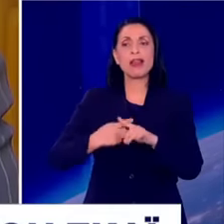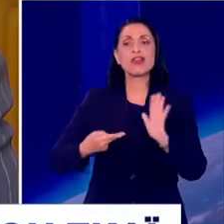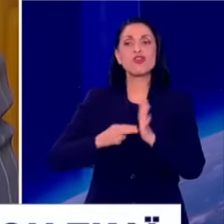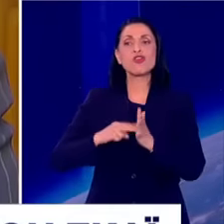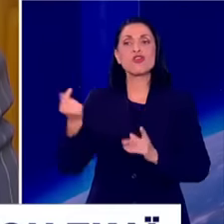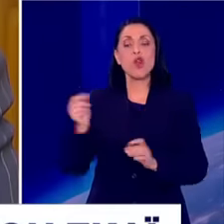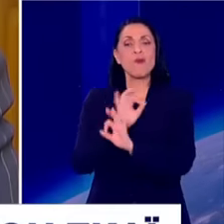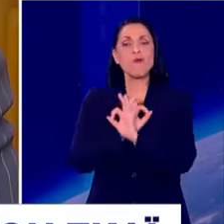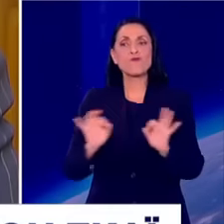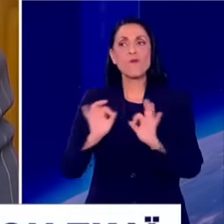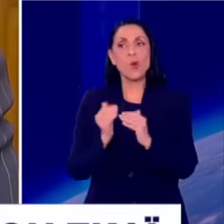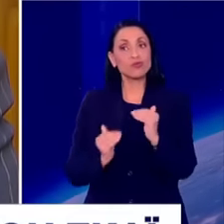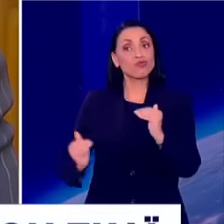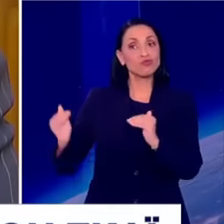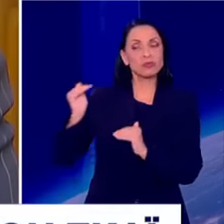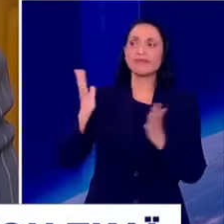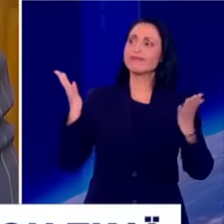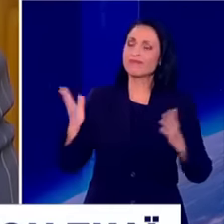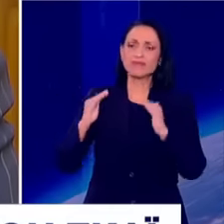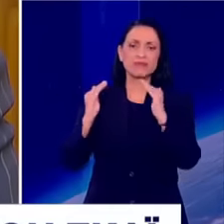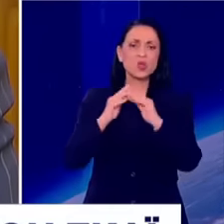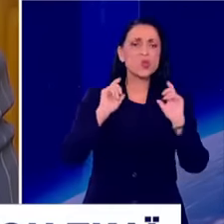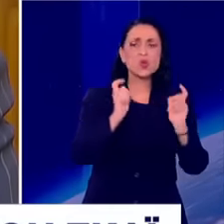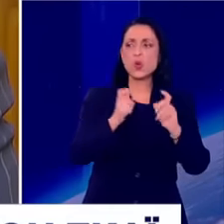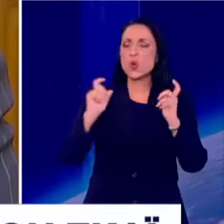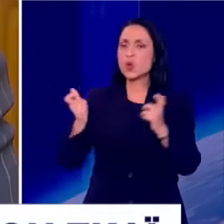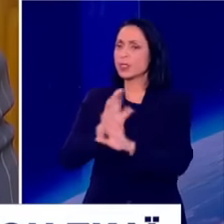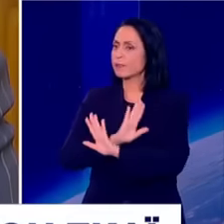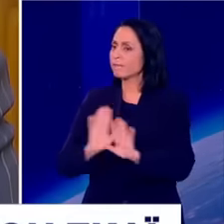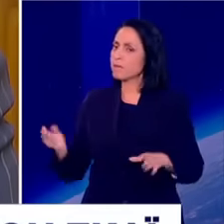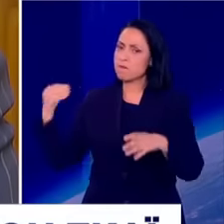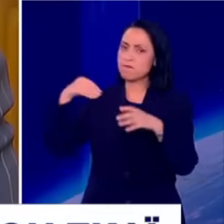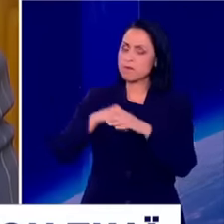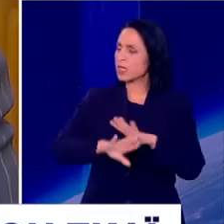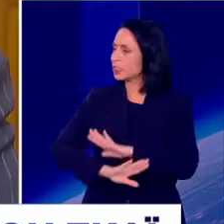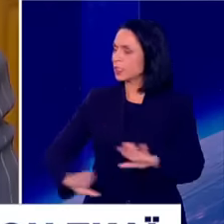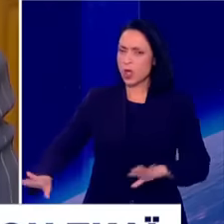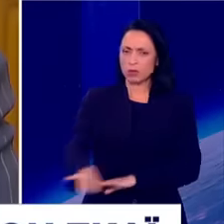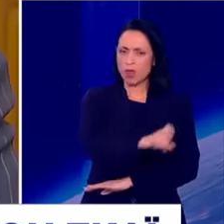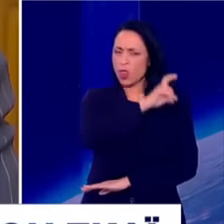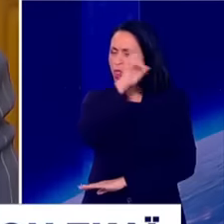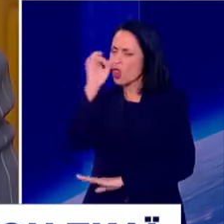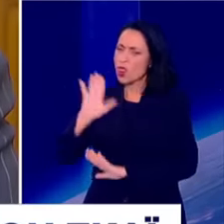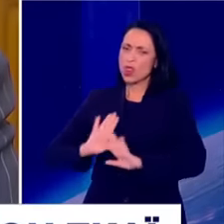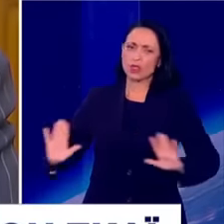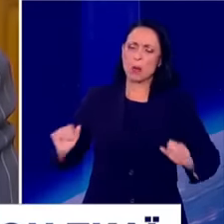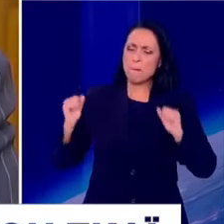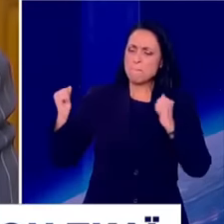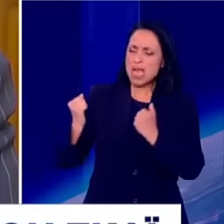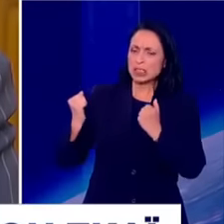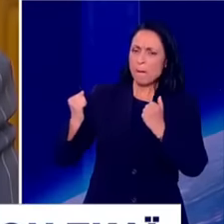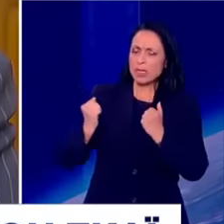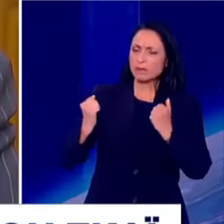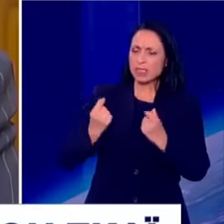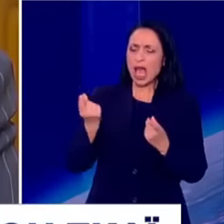οικονομίας, όμως τα νοικοκυριά βιώνουν κάτι πολύ διαφορετικό. βιώνει μια αφόρητη πίεση. Τα χρήματα